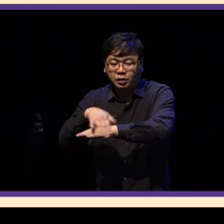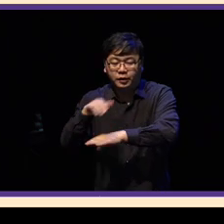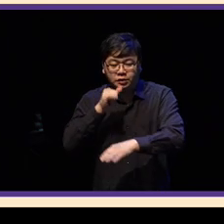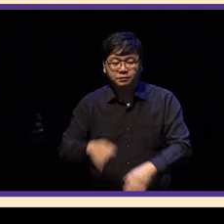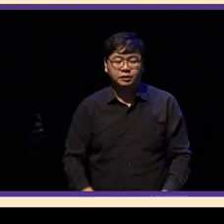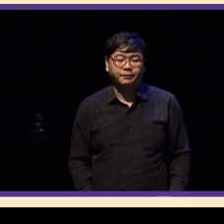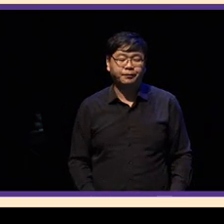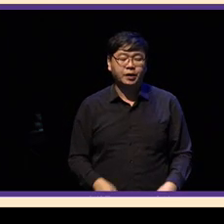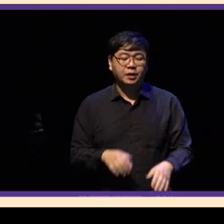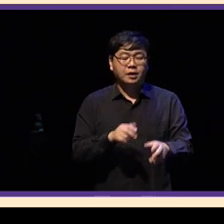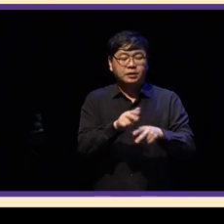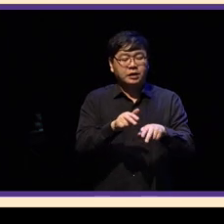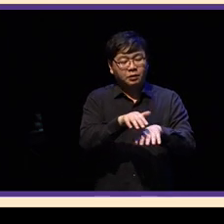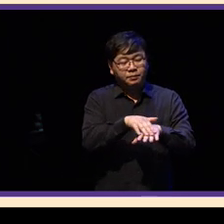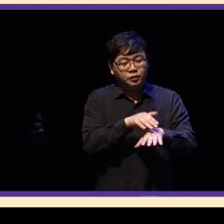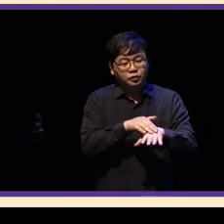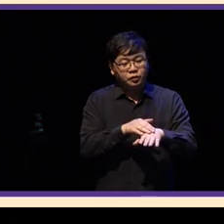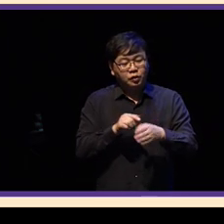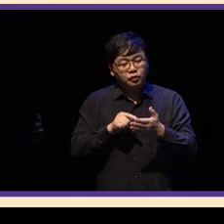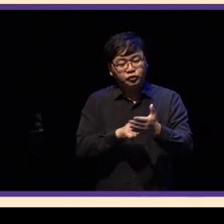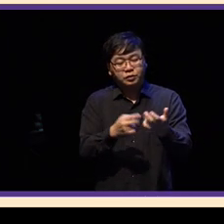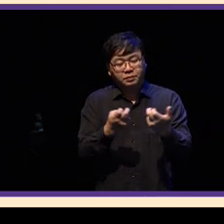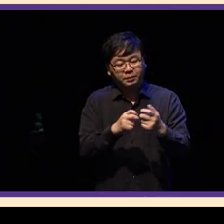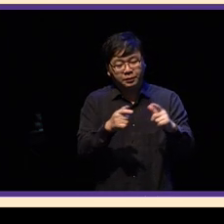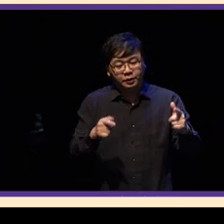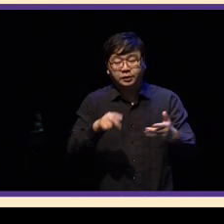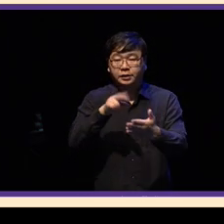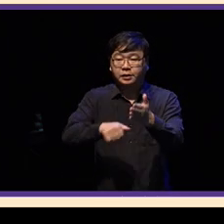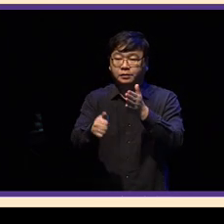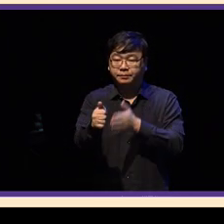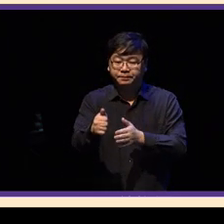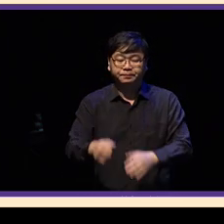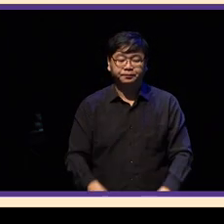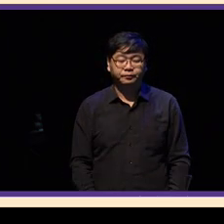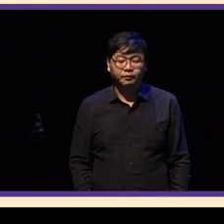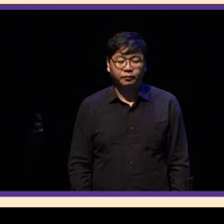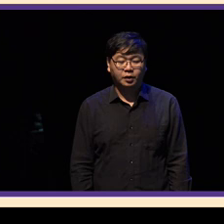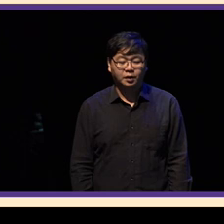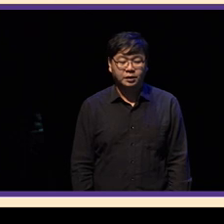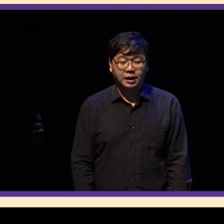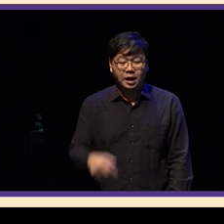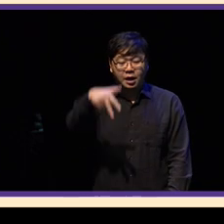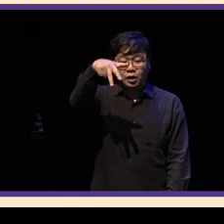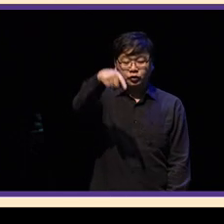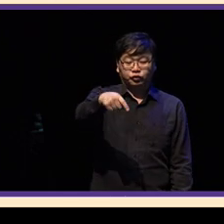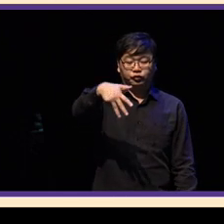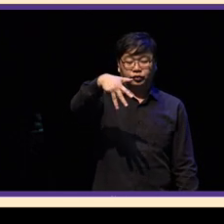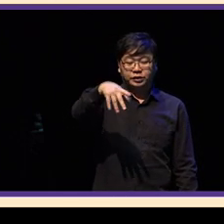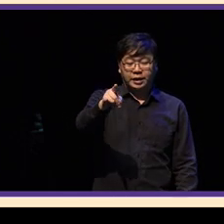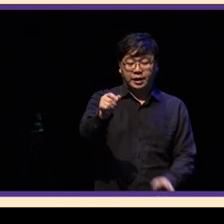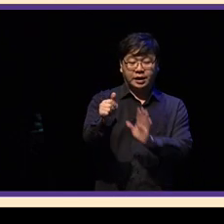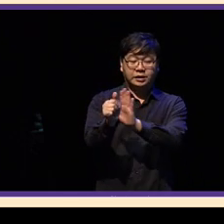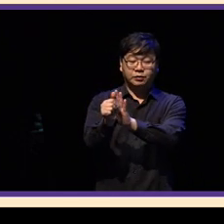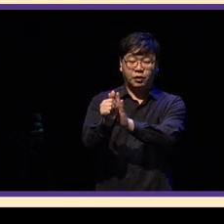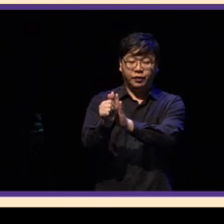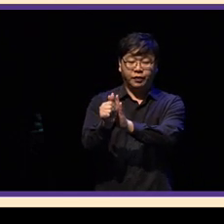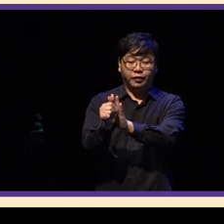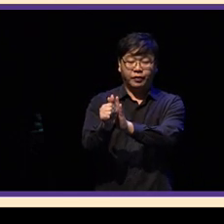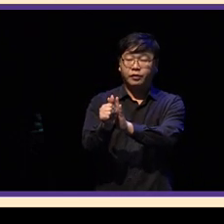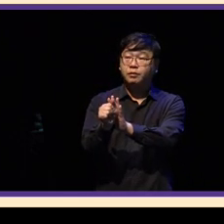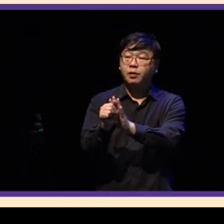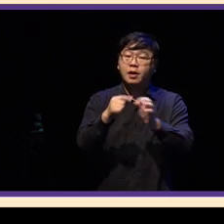추진 절차도 유사하니까 한번 봐주시고, 단 저희가 요 이제 주체 지원 같은 경우는 그 매년 말 아니면